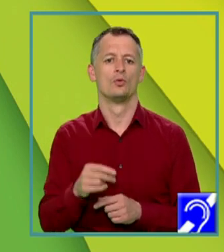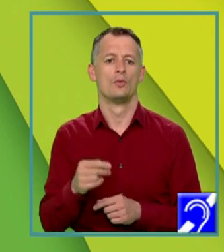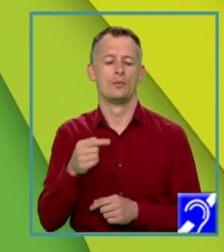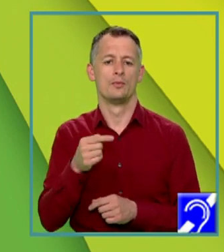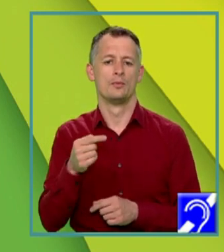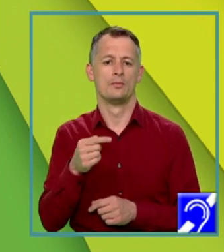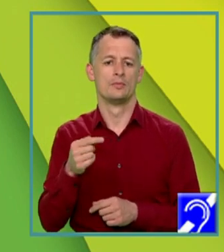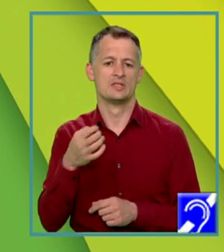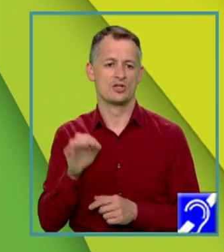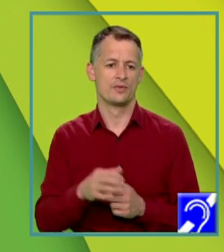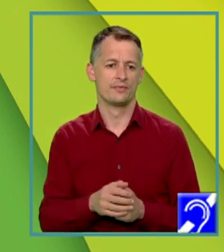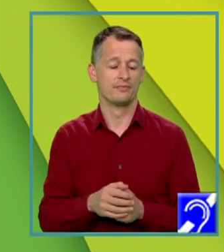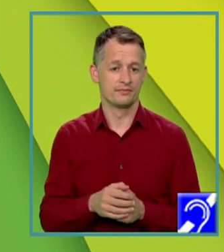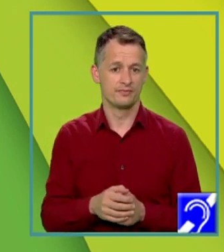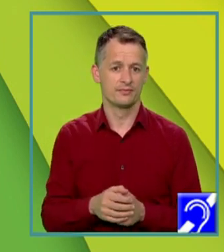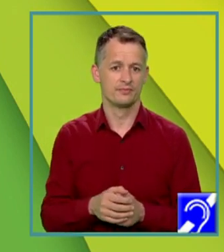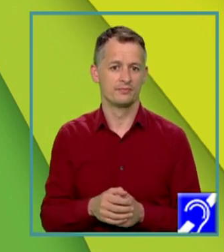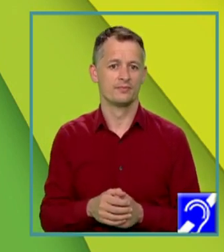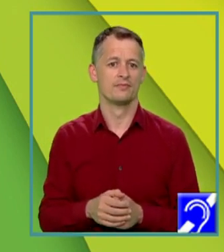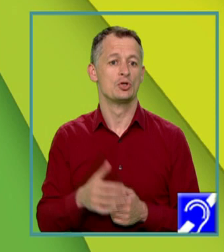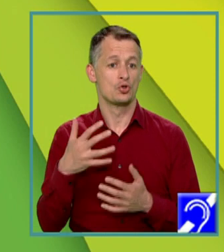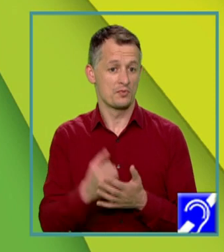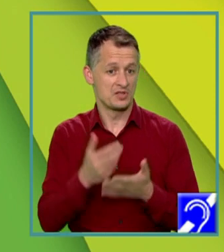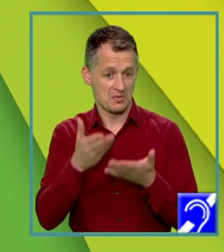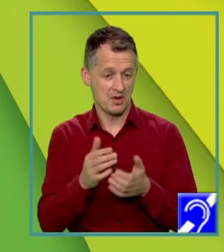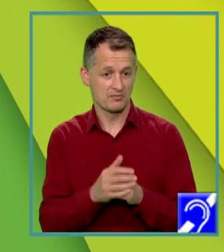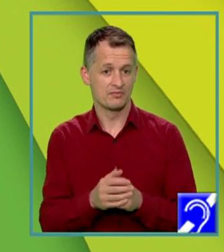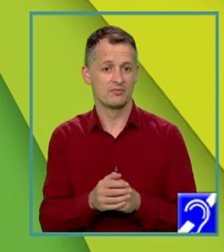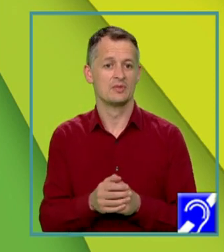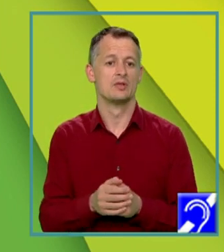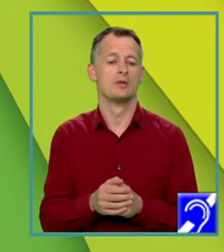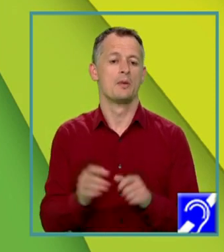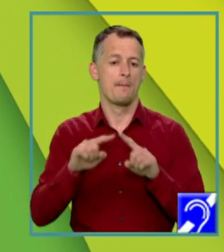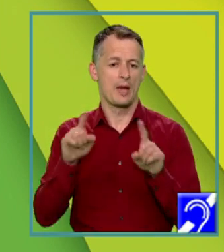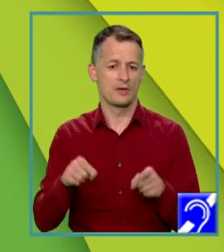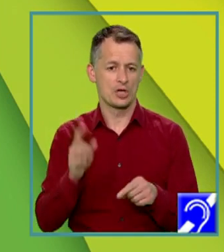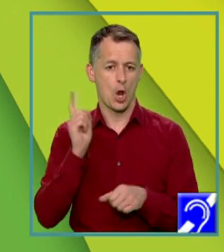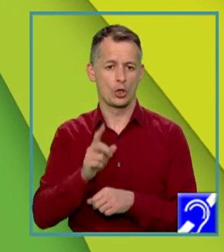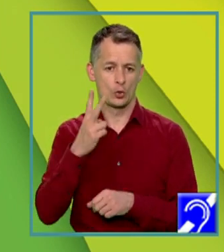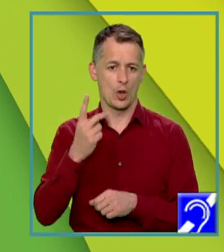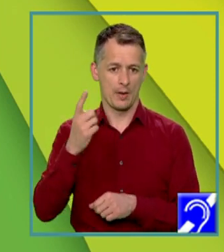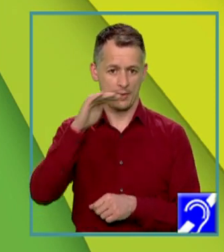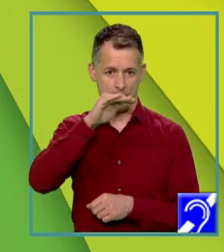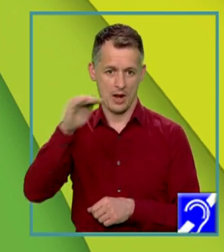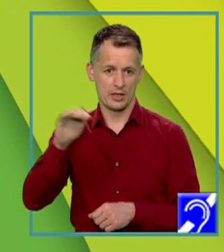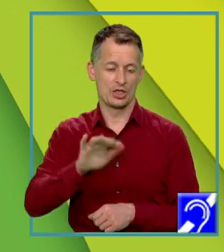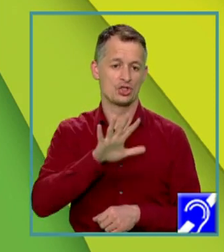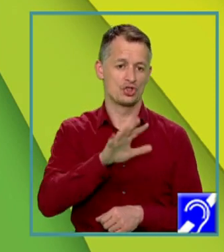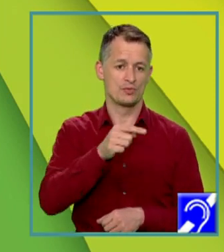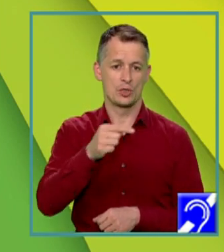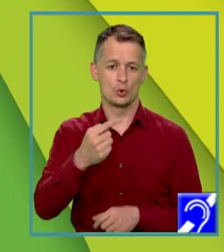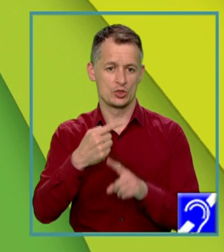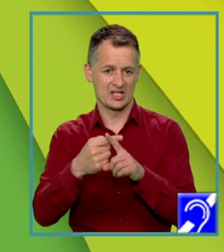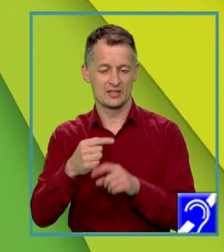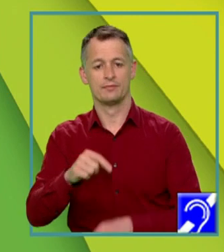a minus x 2 și obținem Matrice pătratică de ordinul 2 și are pe prima linie elementele